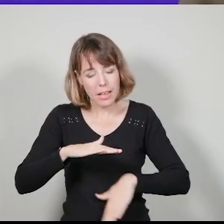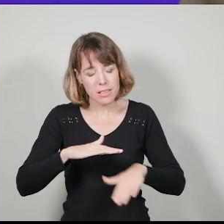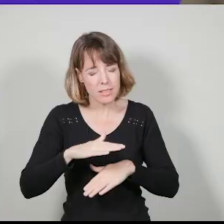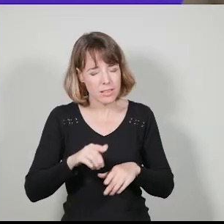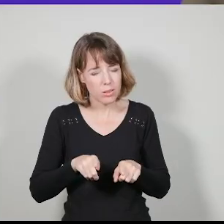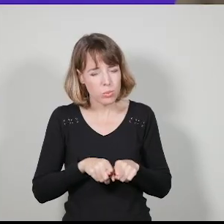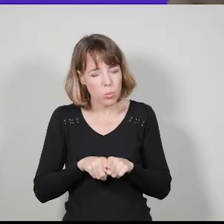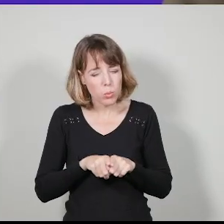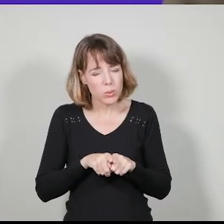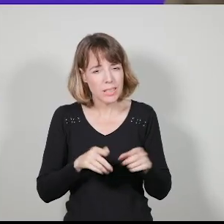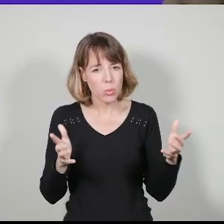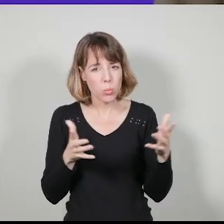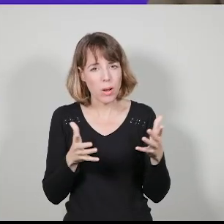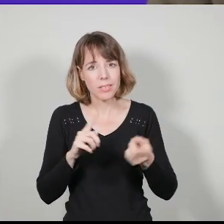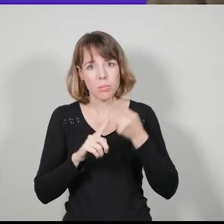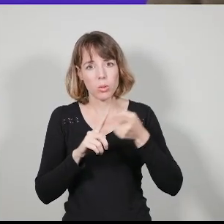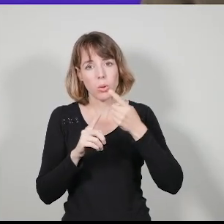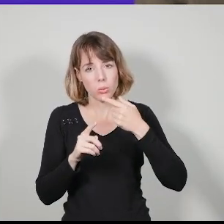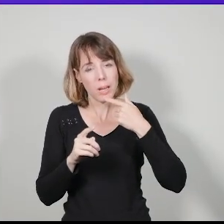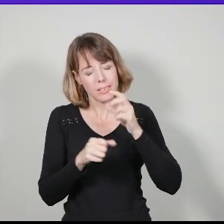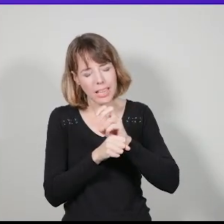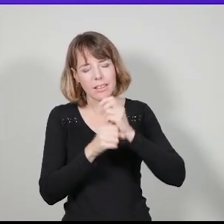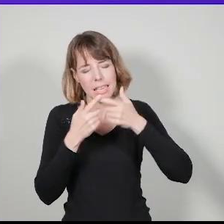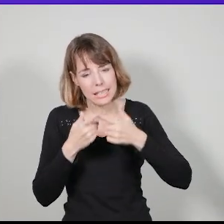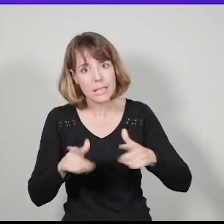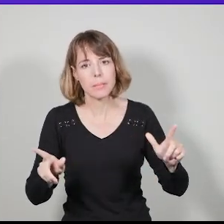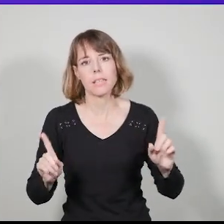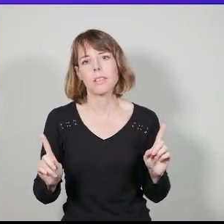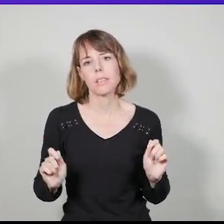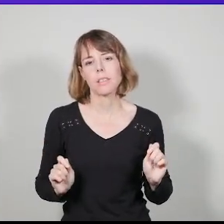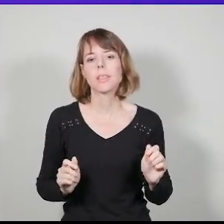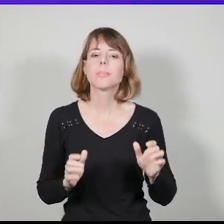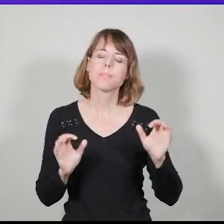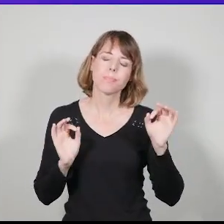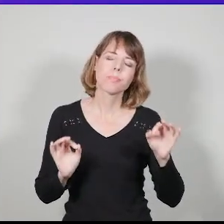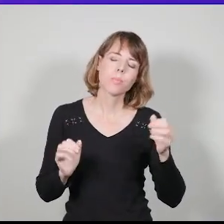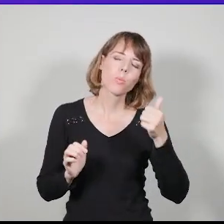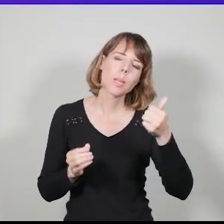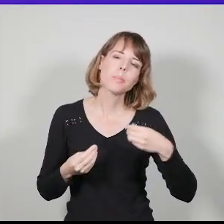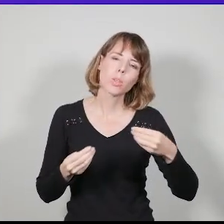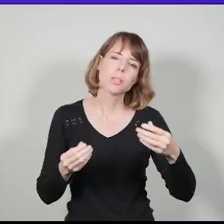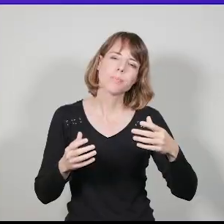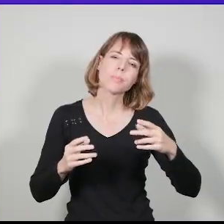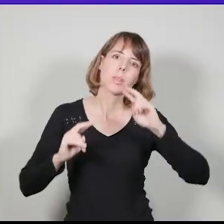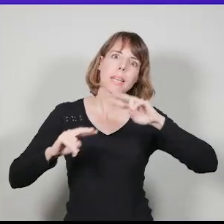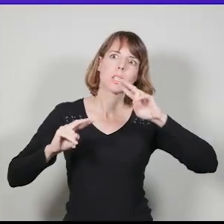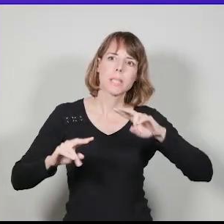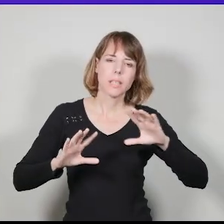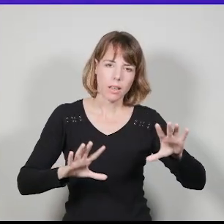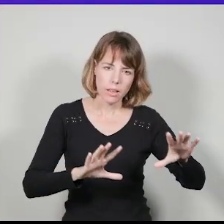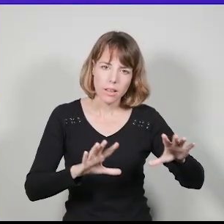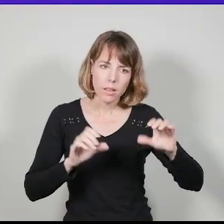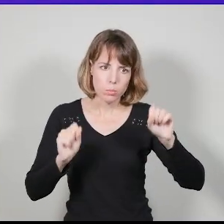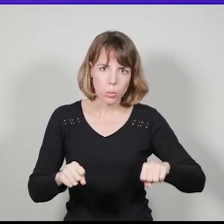c'est l'espace des possibilités, les libertés réelles. On voit bien, c'est des espaces de respiration que vous donnez pour que les besoins s'expriment et rencontrent un